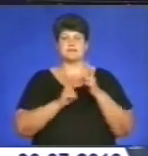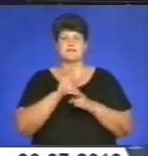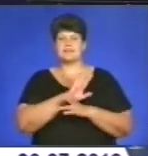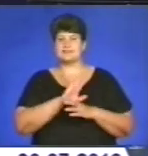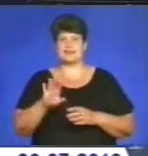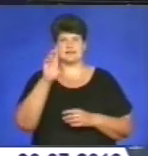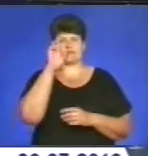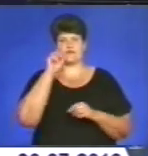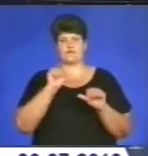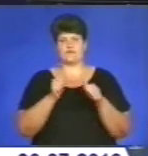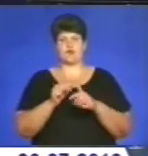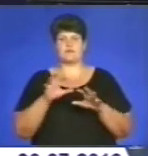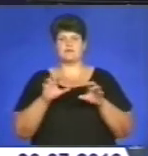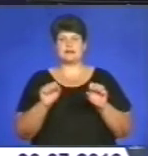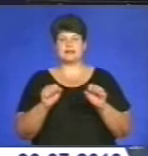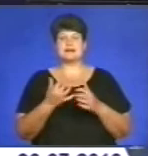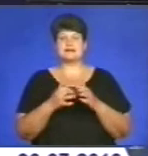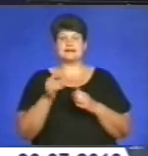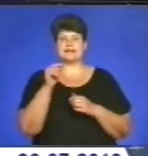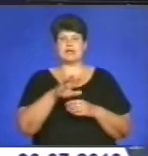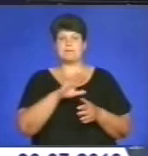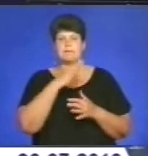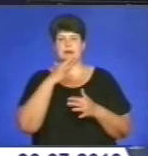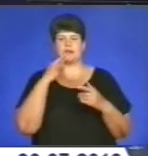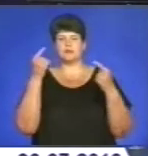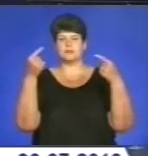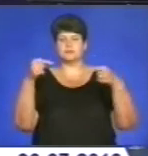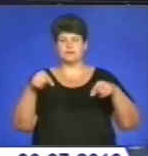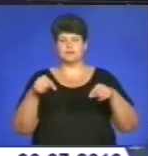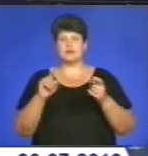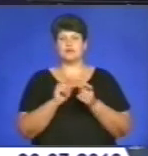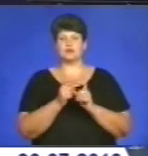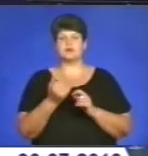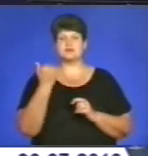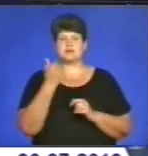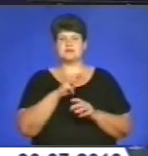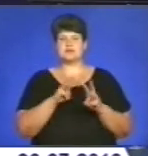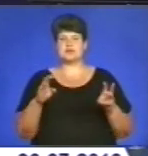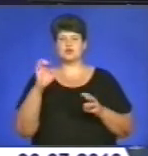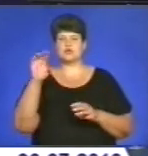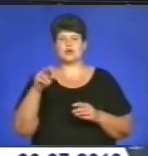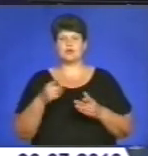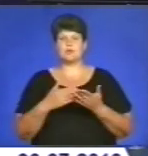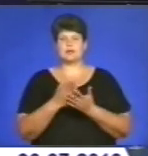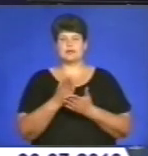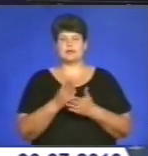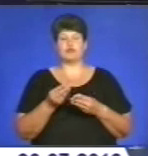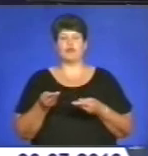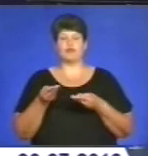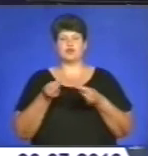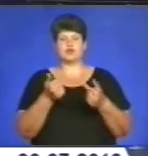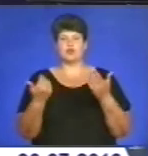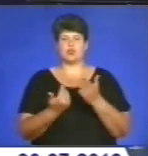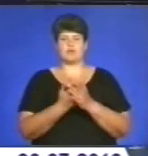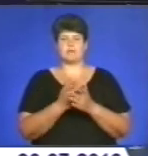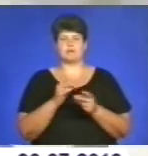недержавної форми власності. Серед них чимало банкрутів. Для боротьби з ними Міністерство соціальної політики запроваджує новий метод ліквідації